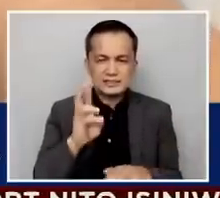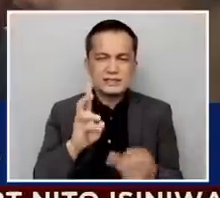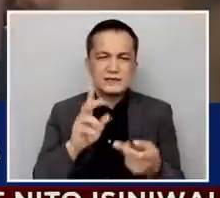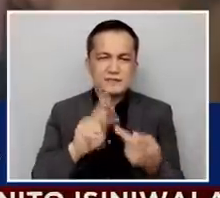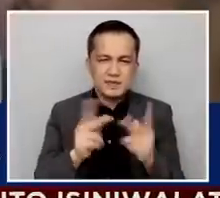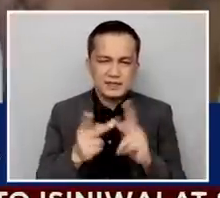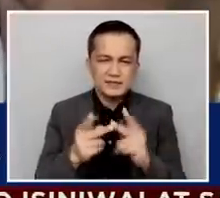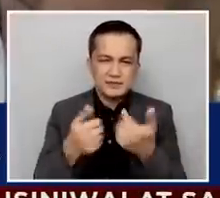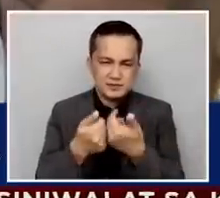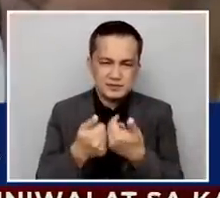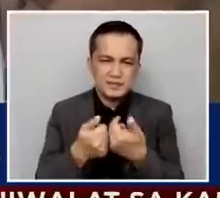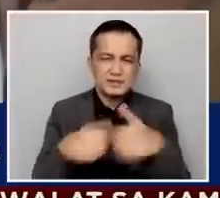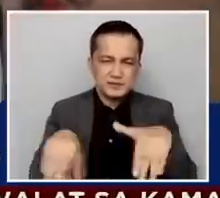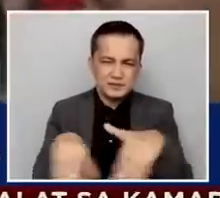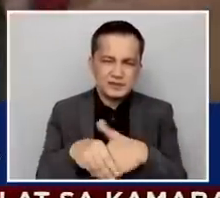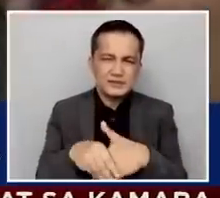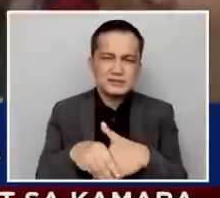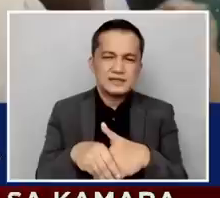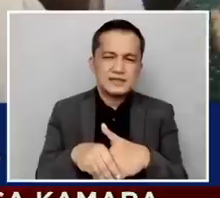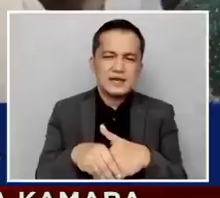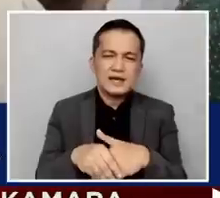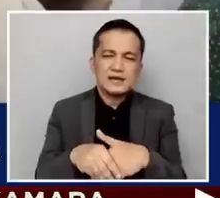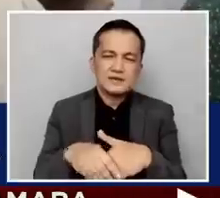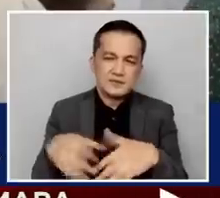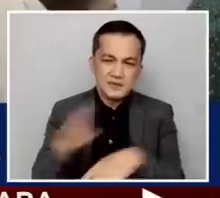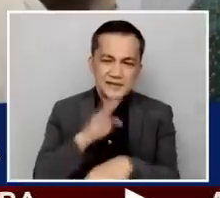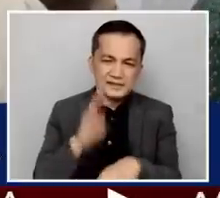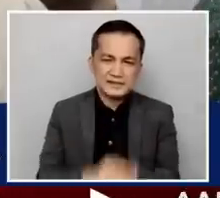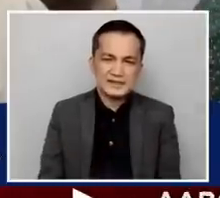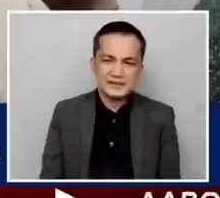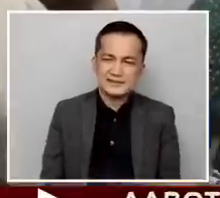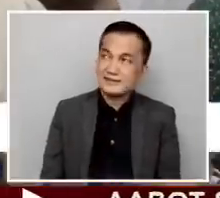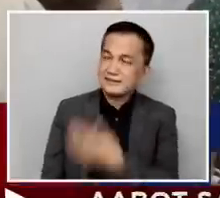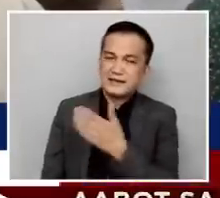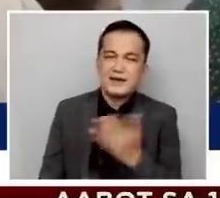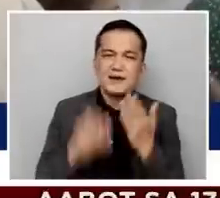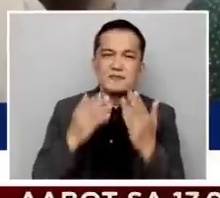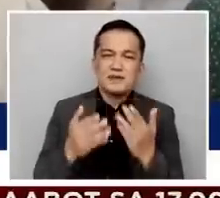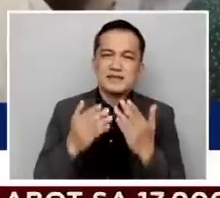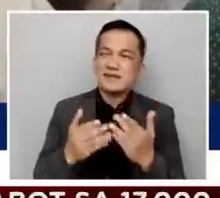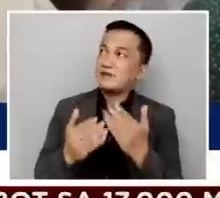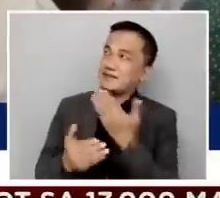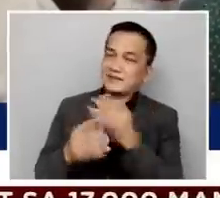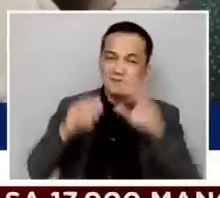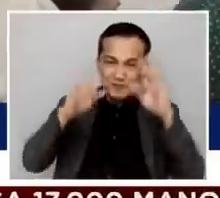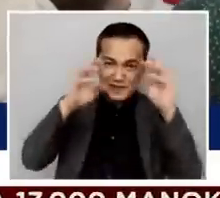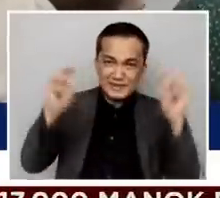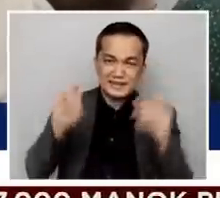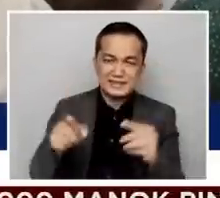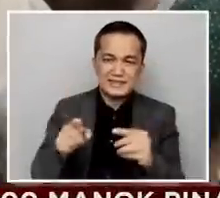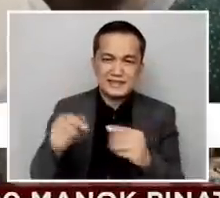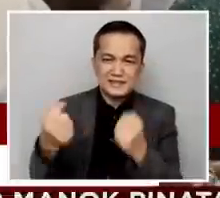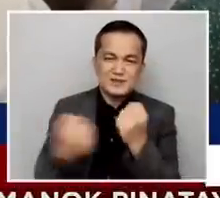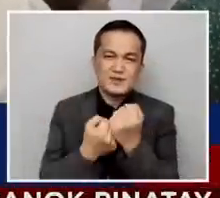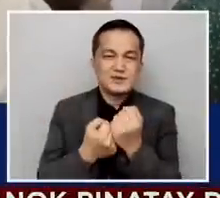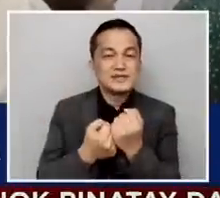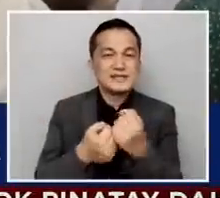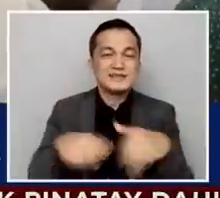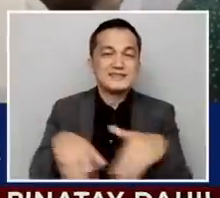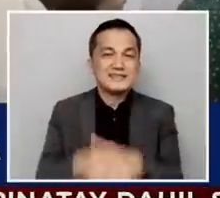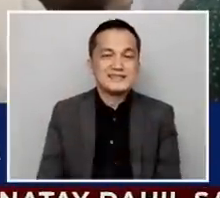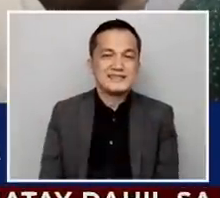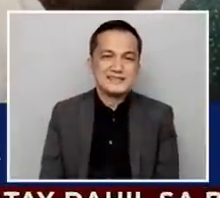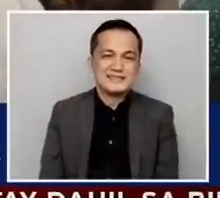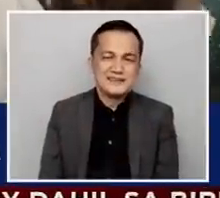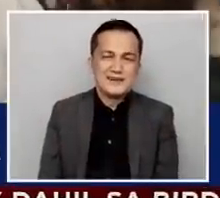magsing-irog ang nakiisa sa kasalang bayan. Nagpasalamat ako sa mayor na lagi sponsor ng kasal. At